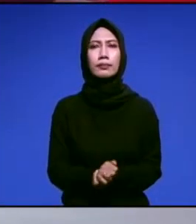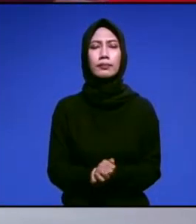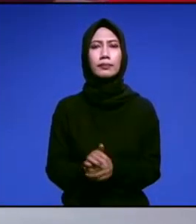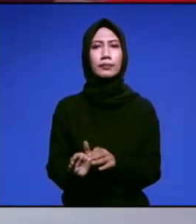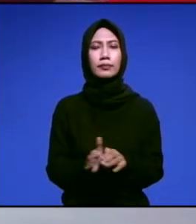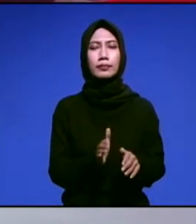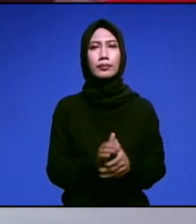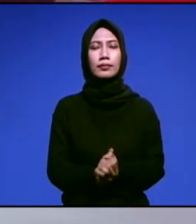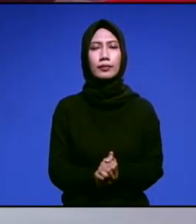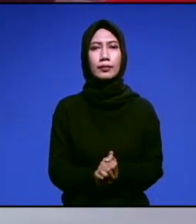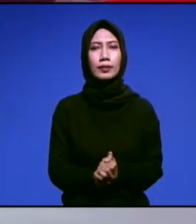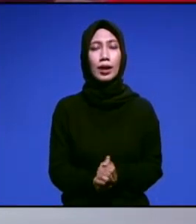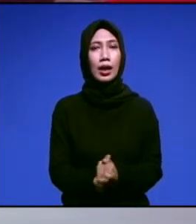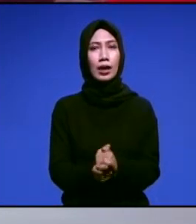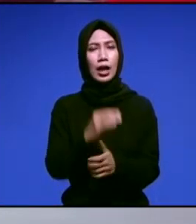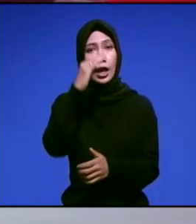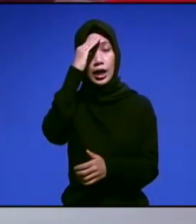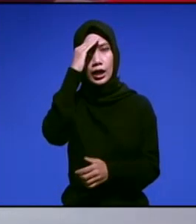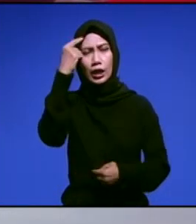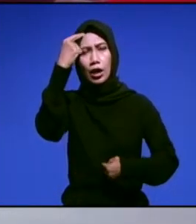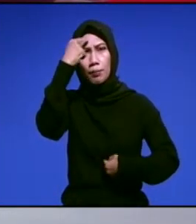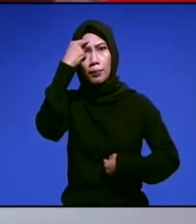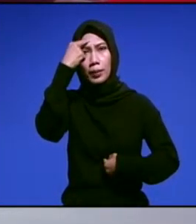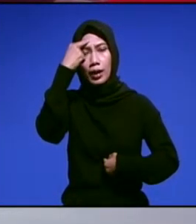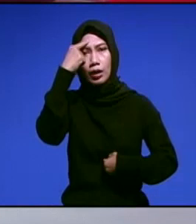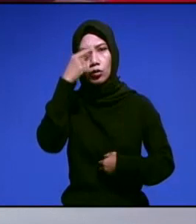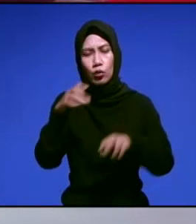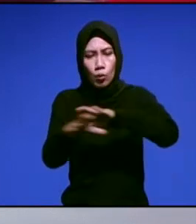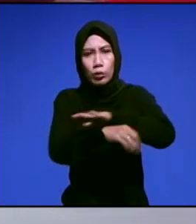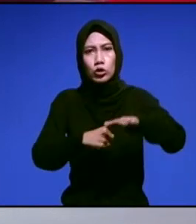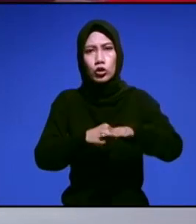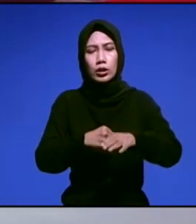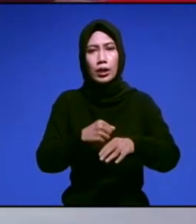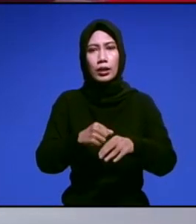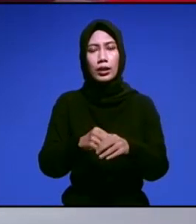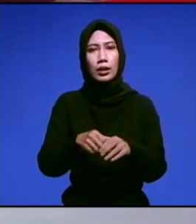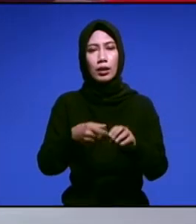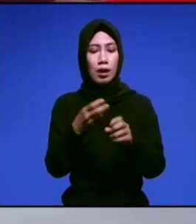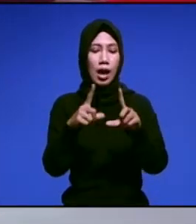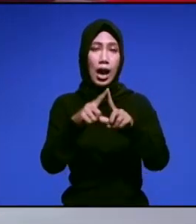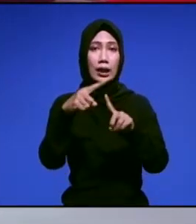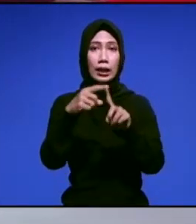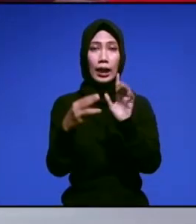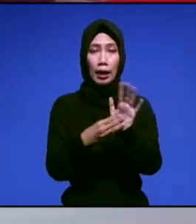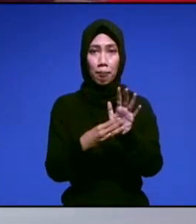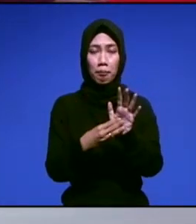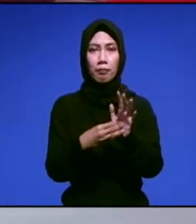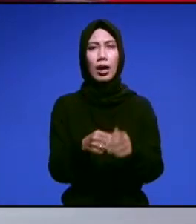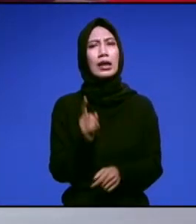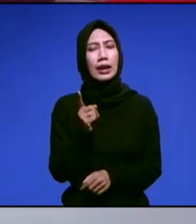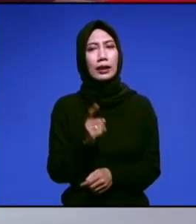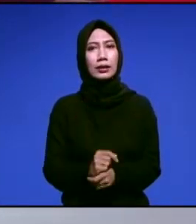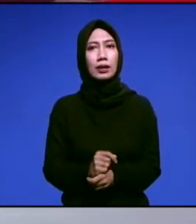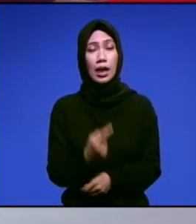Seorang pelaku ganjal mesin ATM dibekuk warga di Kabupaten Tangerang. Tersangka sempat mencuri uang 1 juta rupiah dari